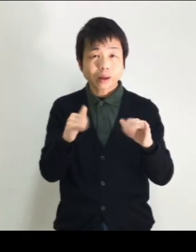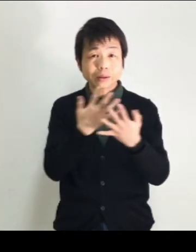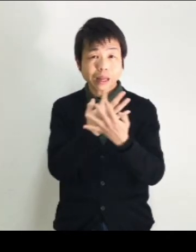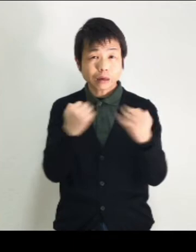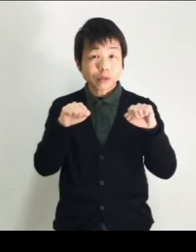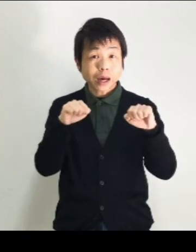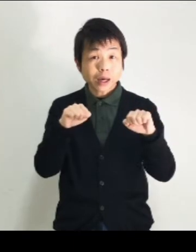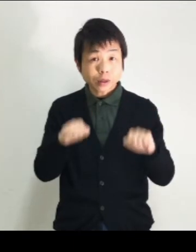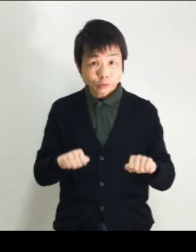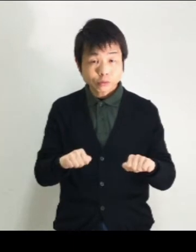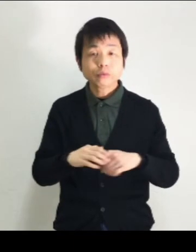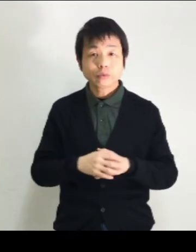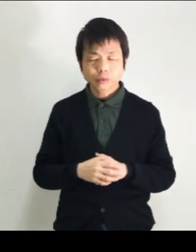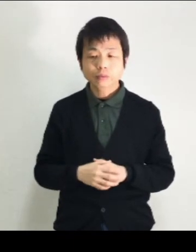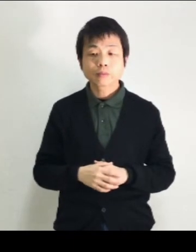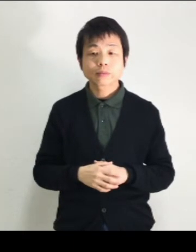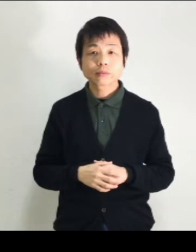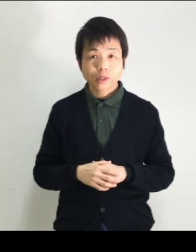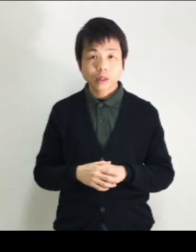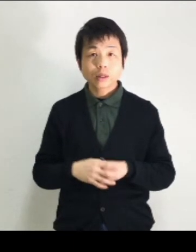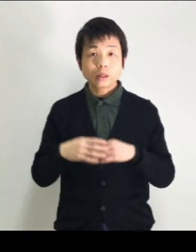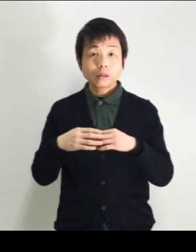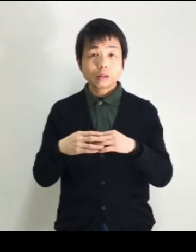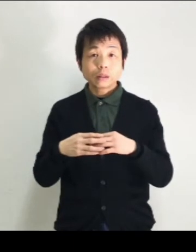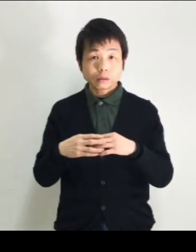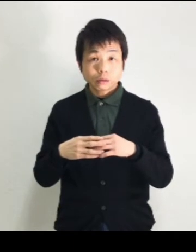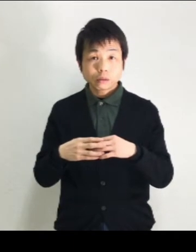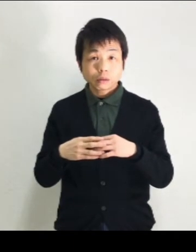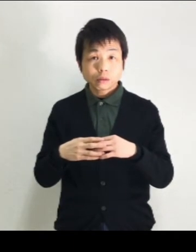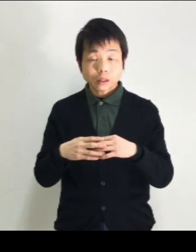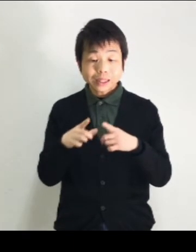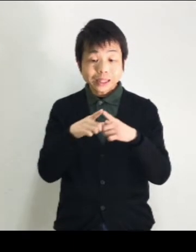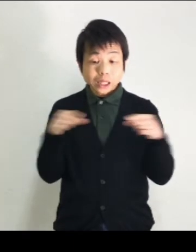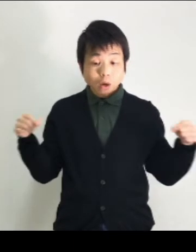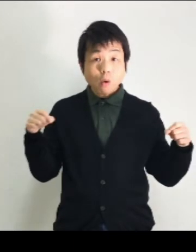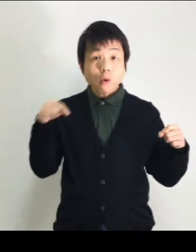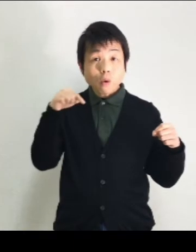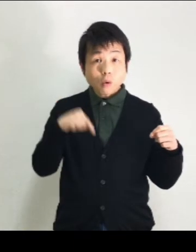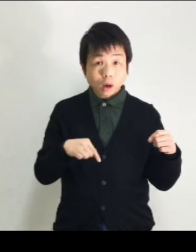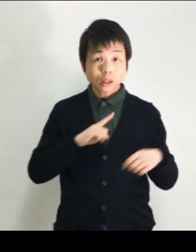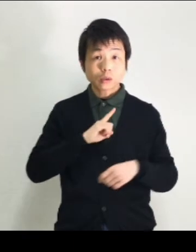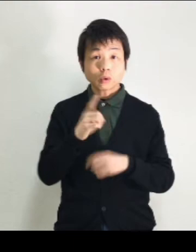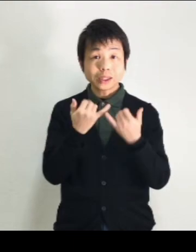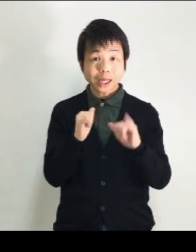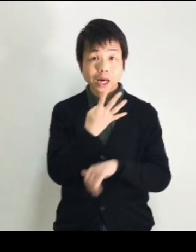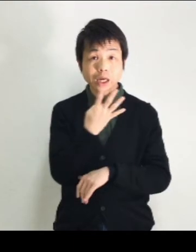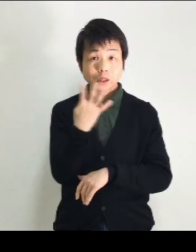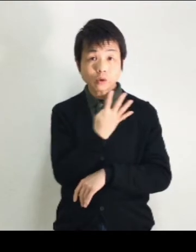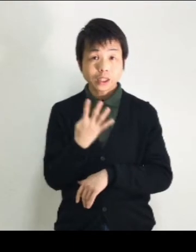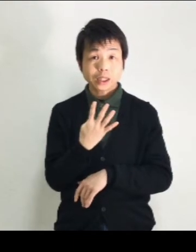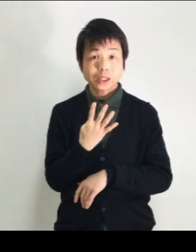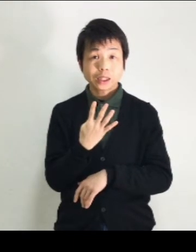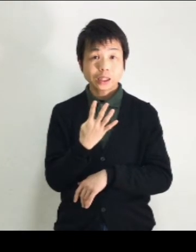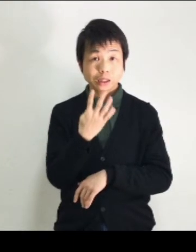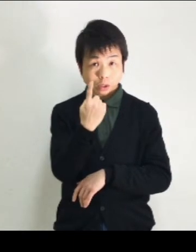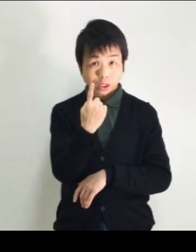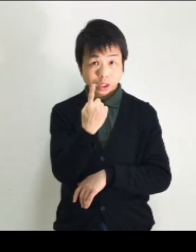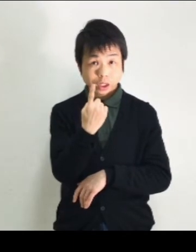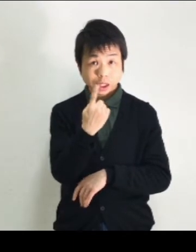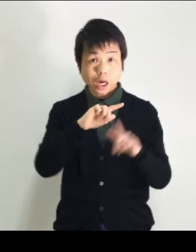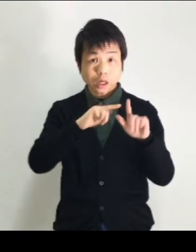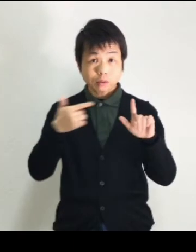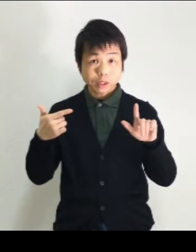ですよね。そう考えたときに、日本にも4人に1人の当事者は LGBTQ なん